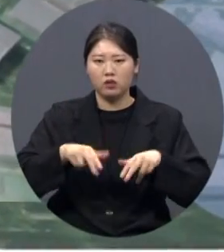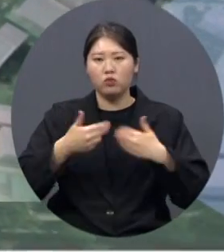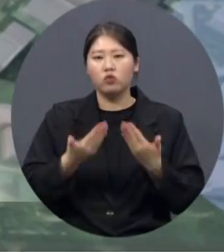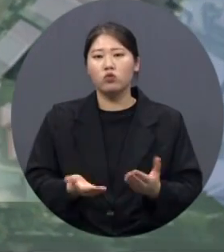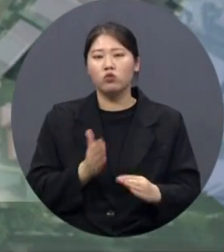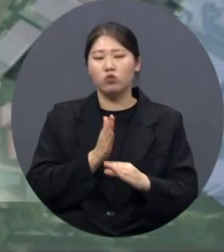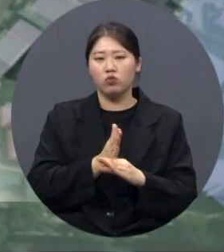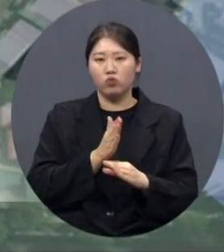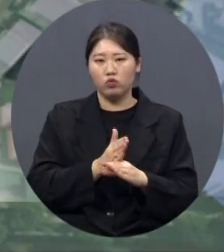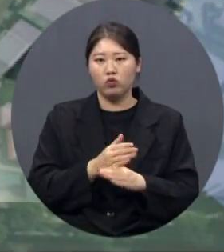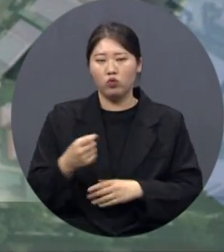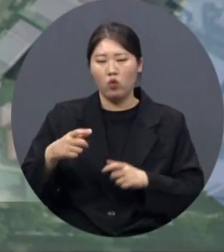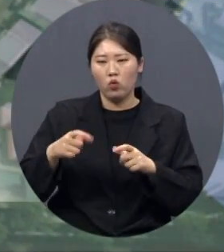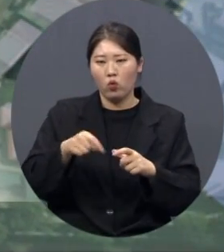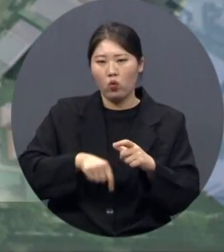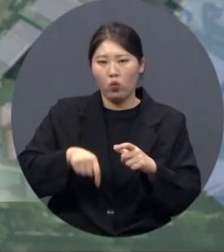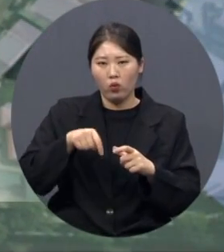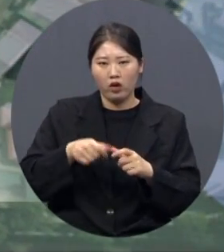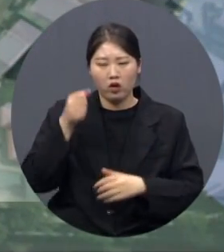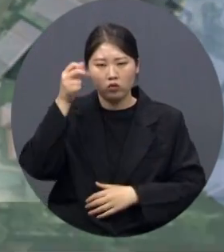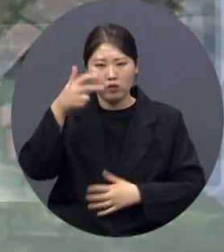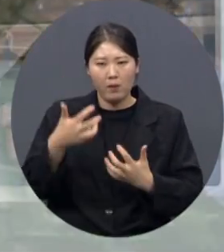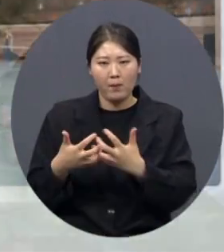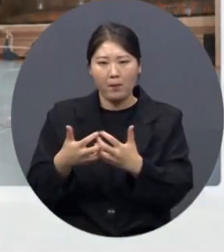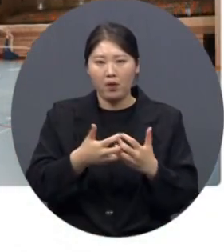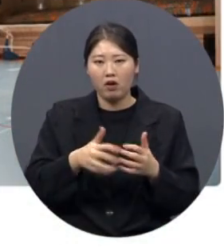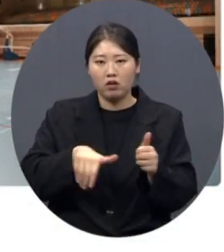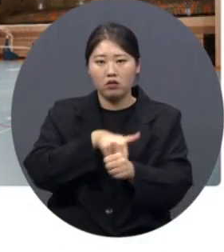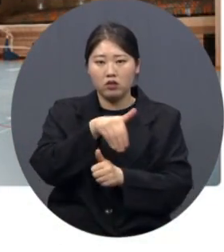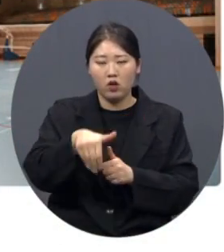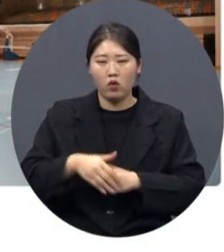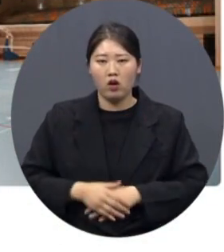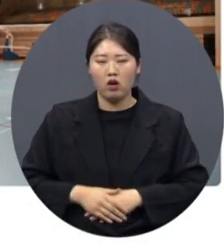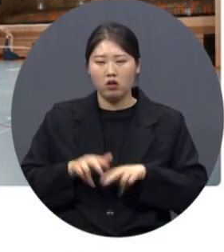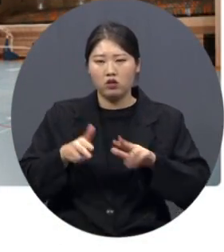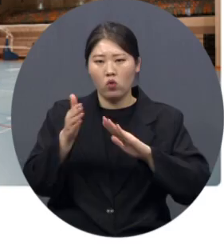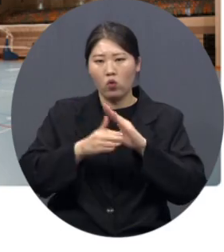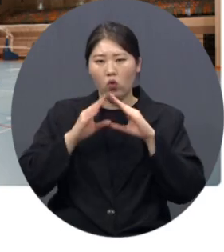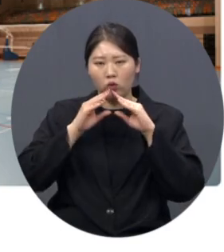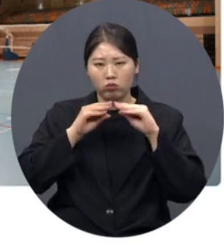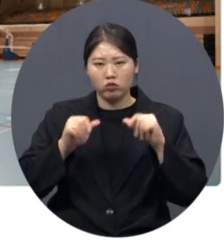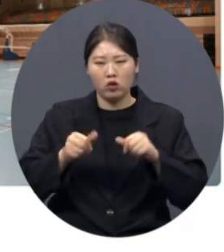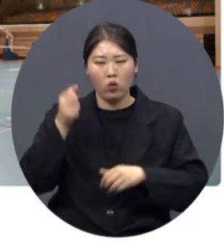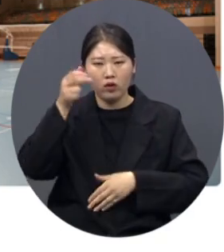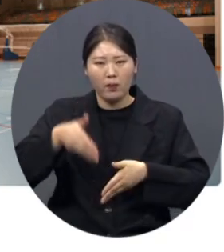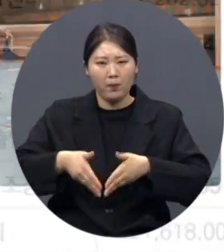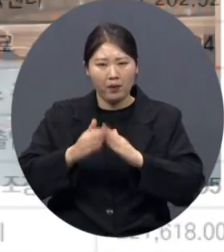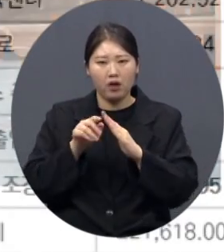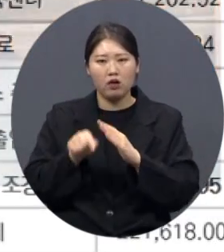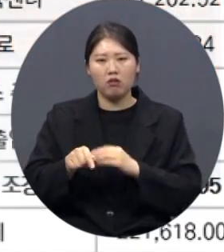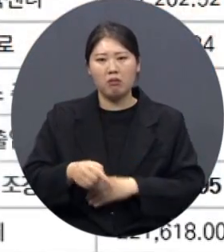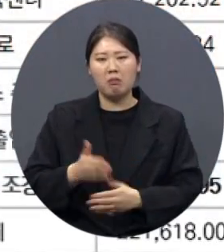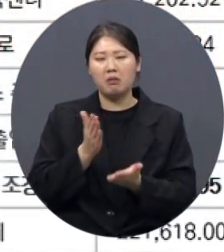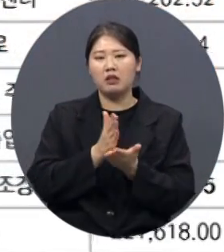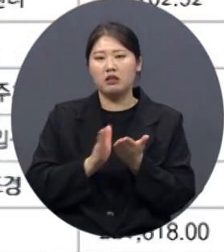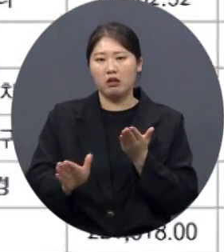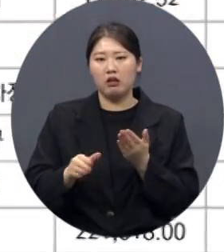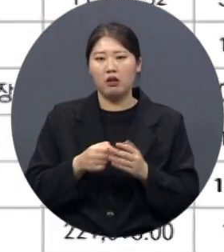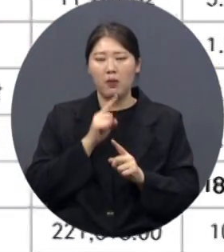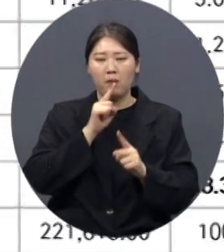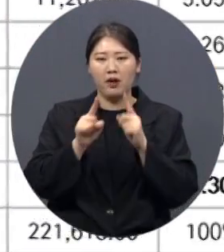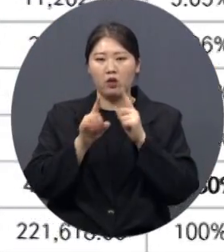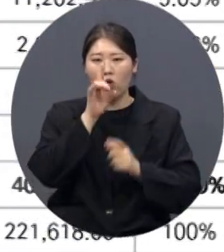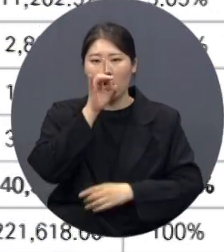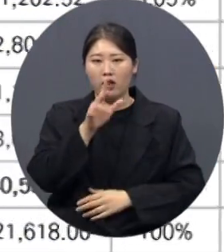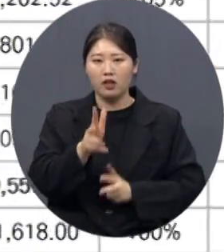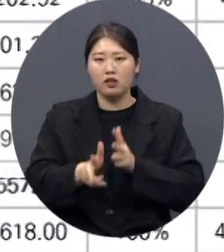상태인데다 돈의 숙박 업체도 포화인 상태에서 공공부지에 호텔을 유치하겠다는 계획은 터이 없다며 말도 안 되는